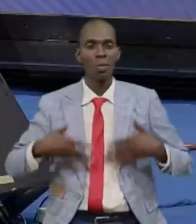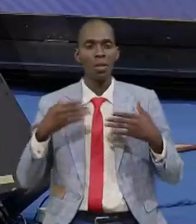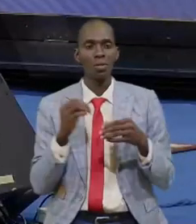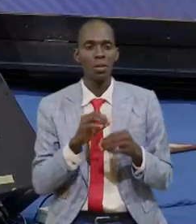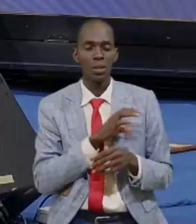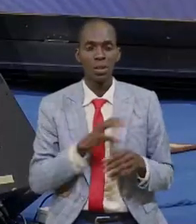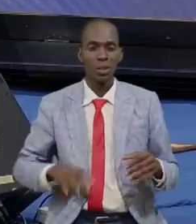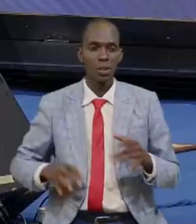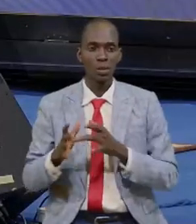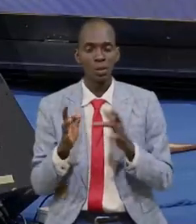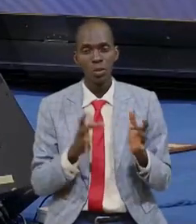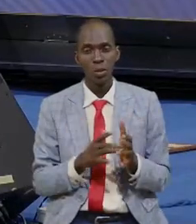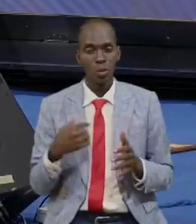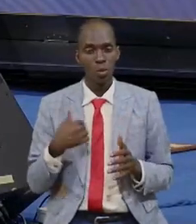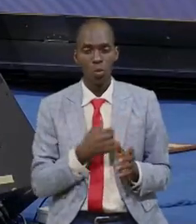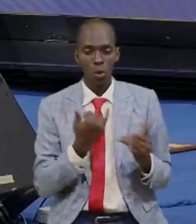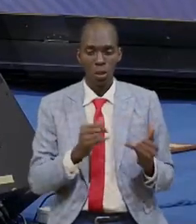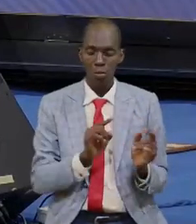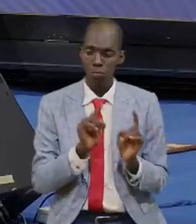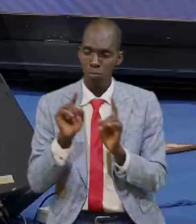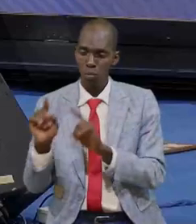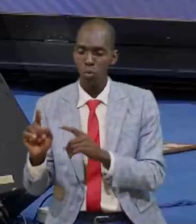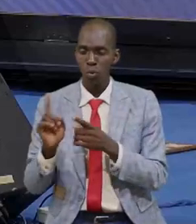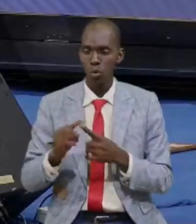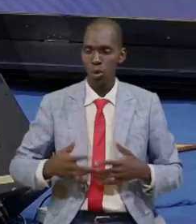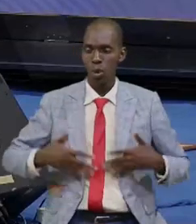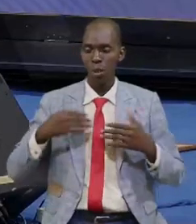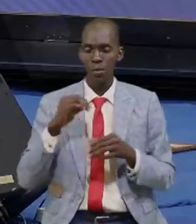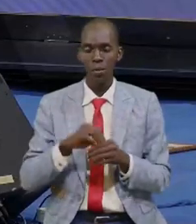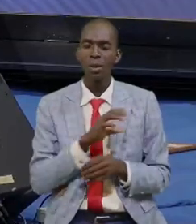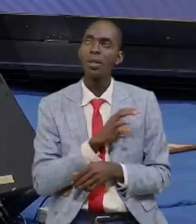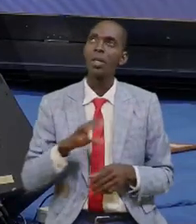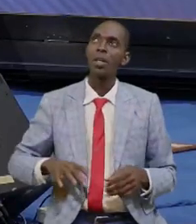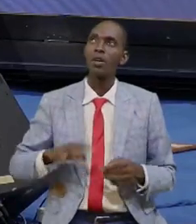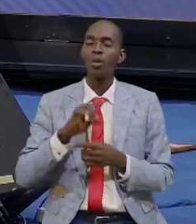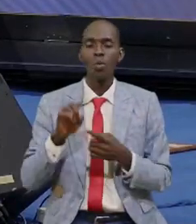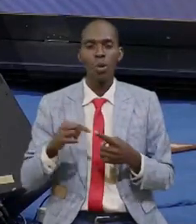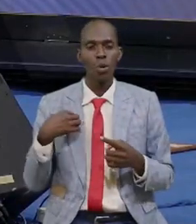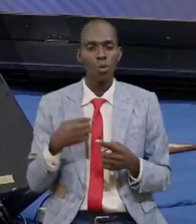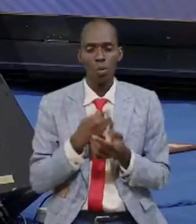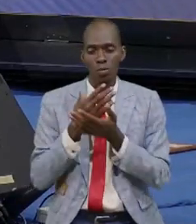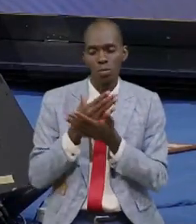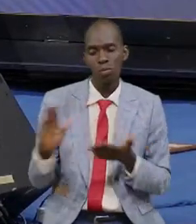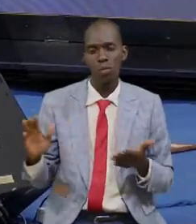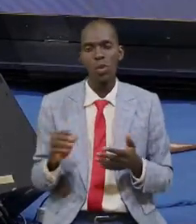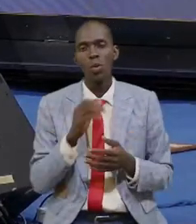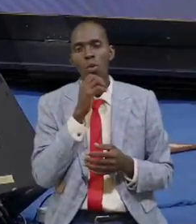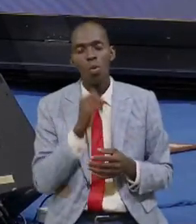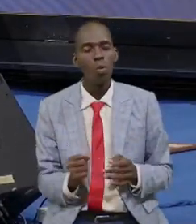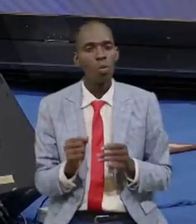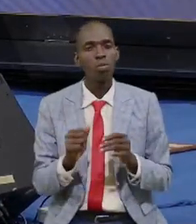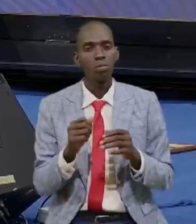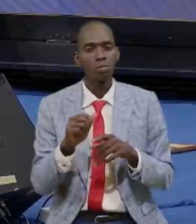Jésus-Christ, nous venons encore à la vie en Christ lorsque nous nous détournons de